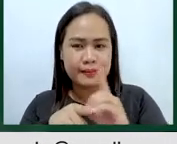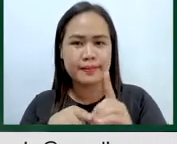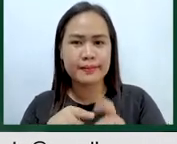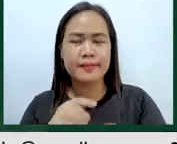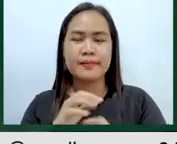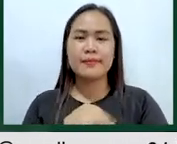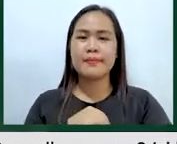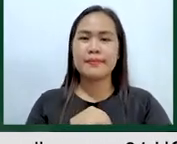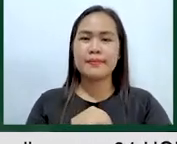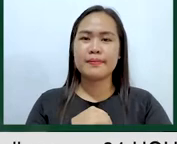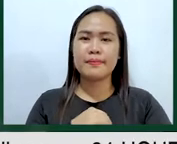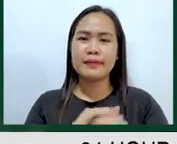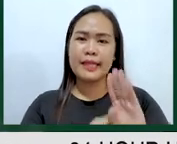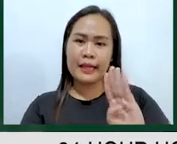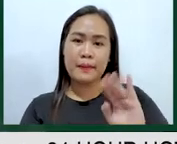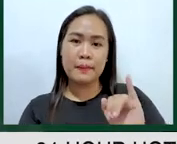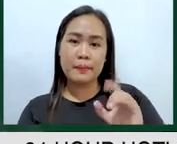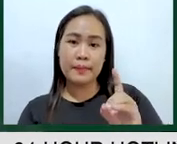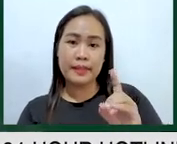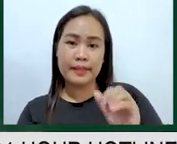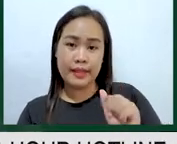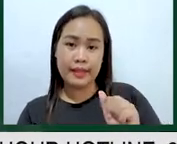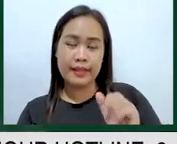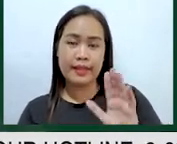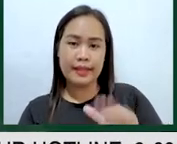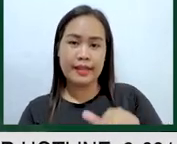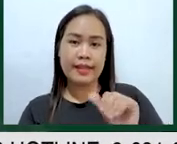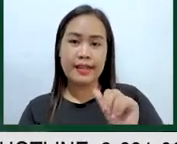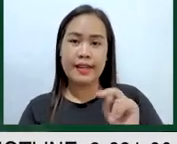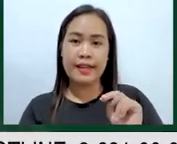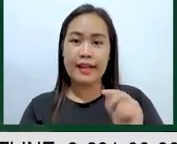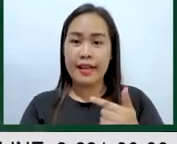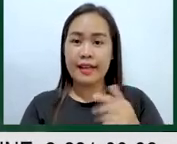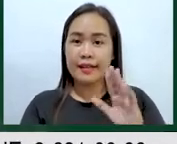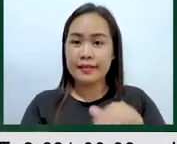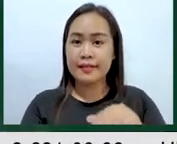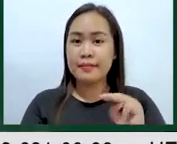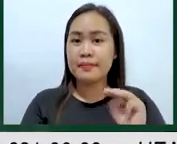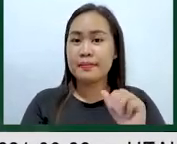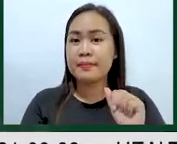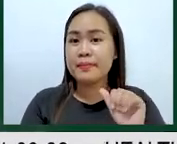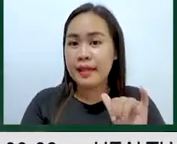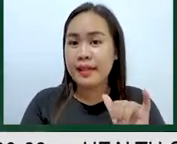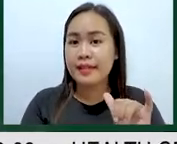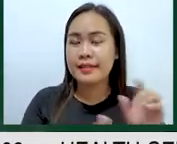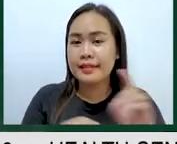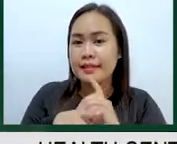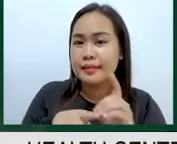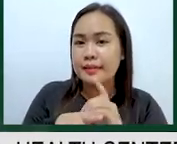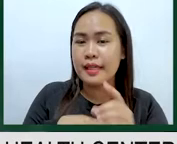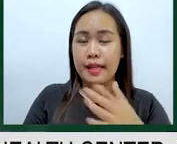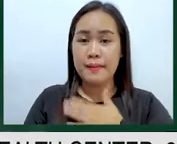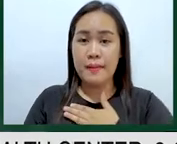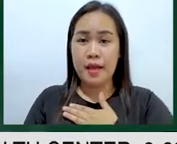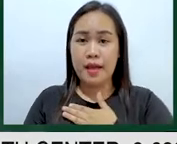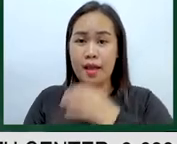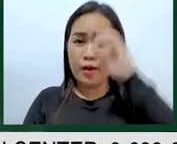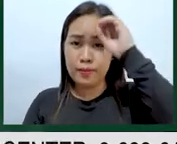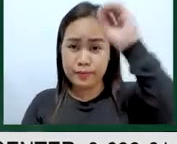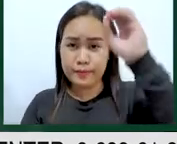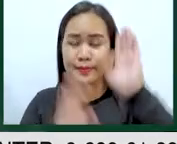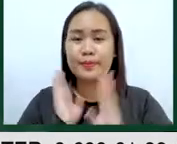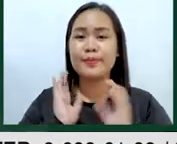rin. So, 'di ba? Bida ang may disiplina, 'di ba? Ang sa akin lamang po mga kabarangay, let's always remember,